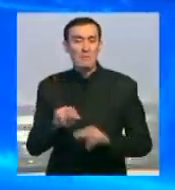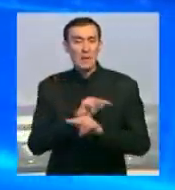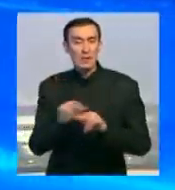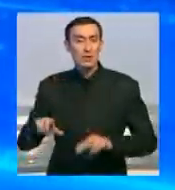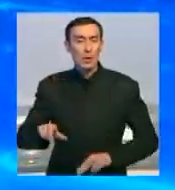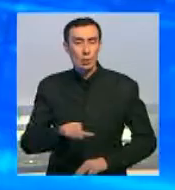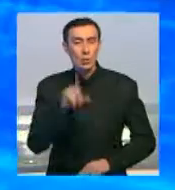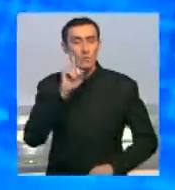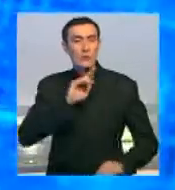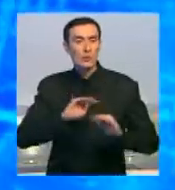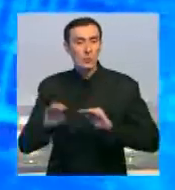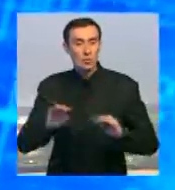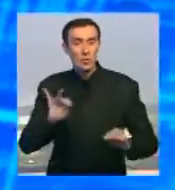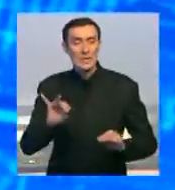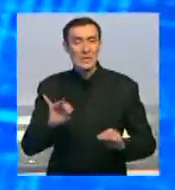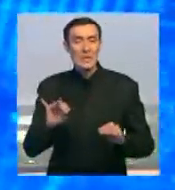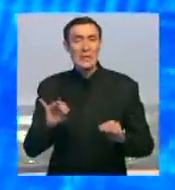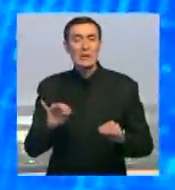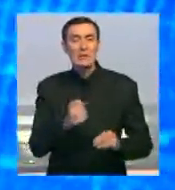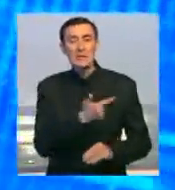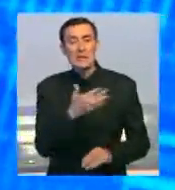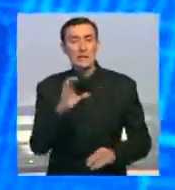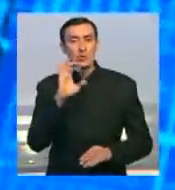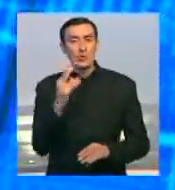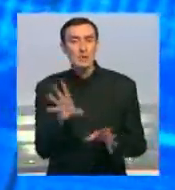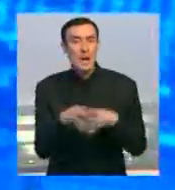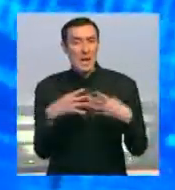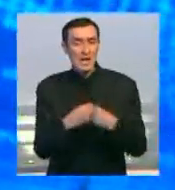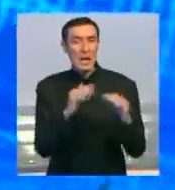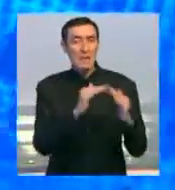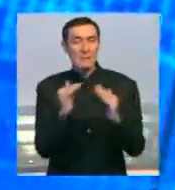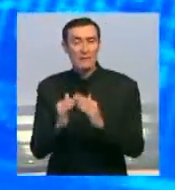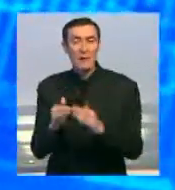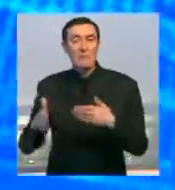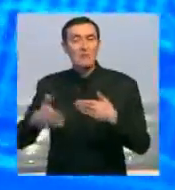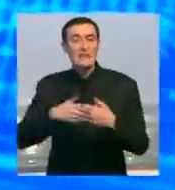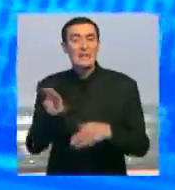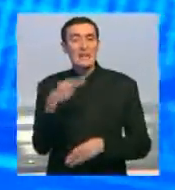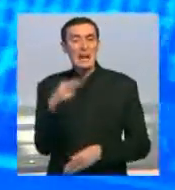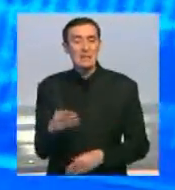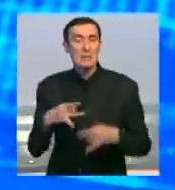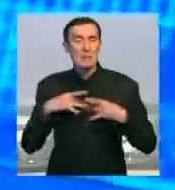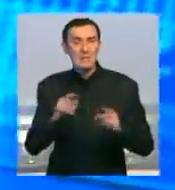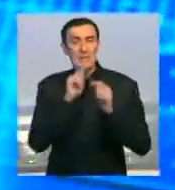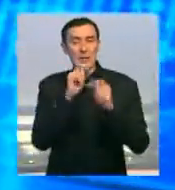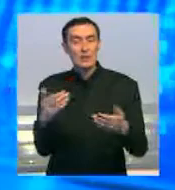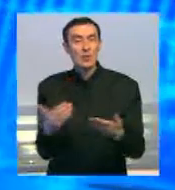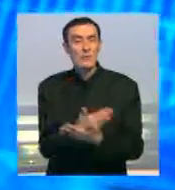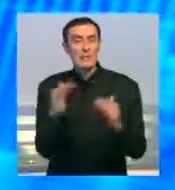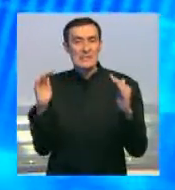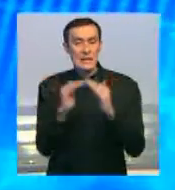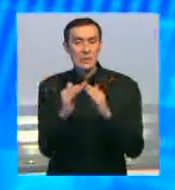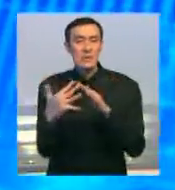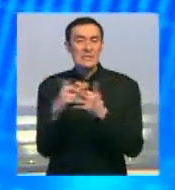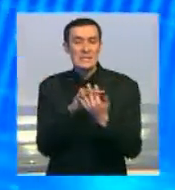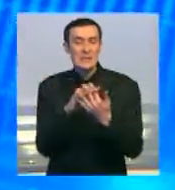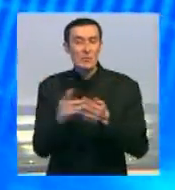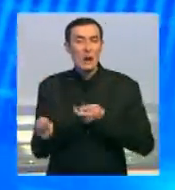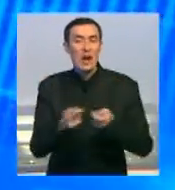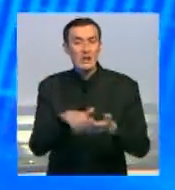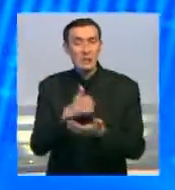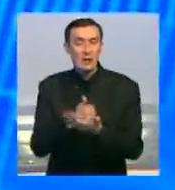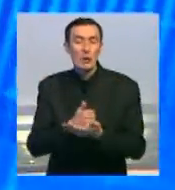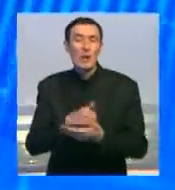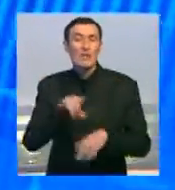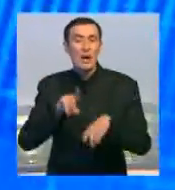построил инфраструктуру и десятки социальных объектов. А в преддверии декабрьских праздников подарил новое здание сельскому акимату. На малой